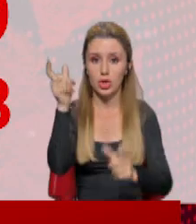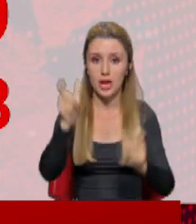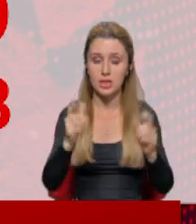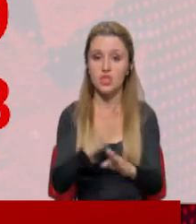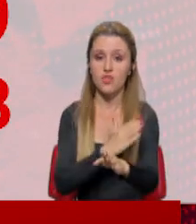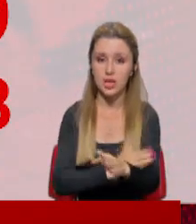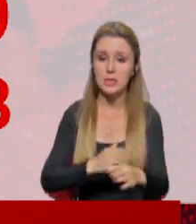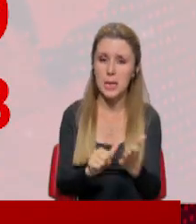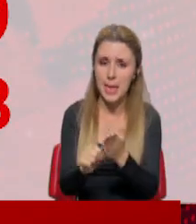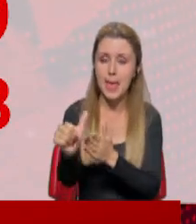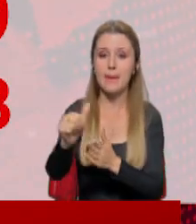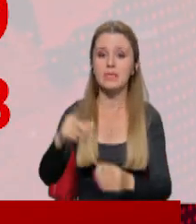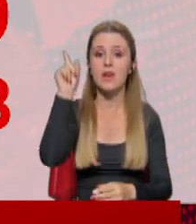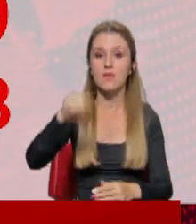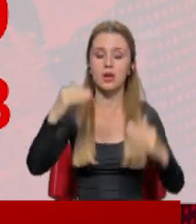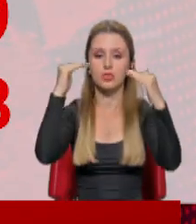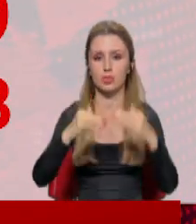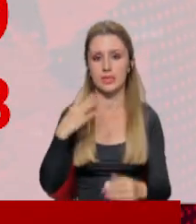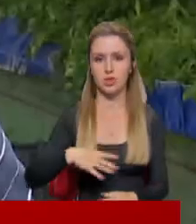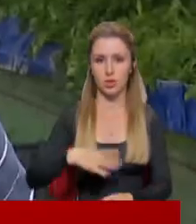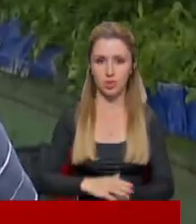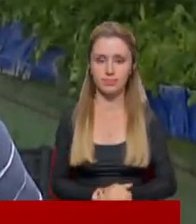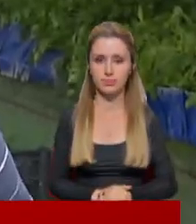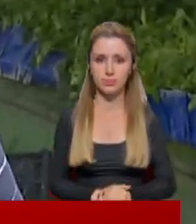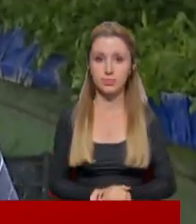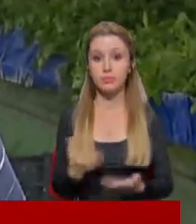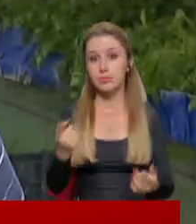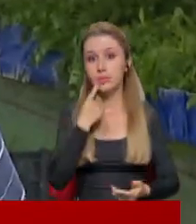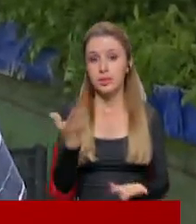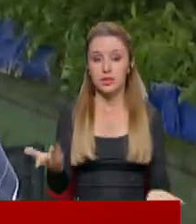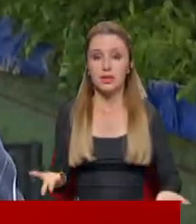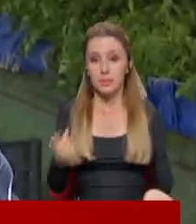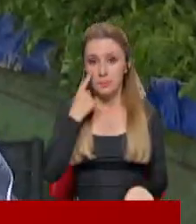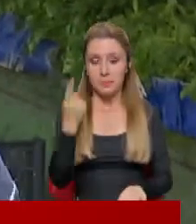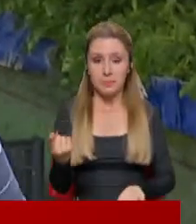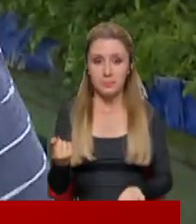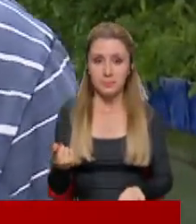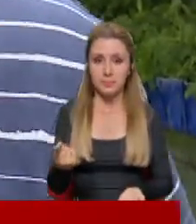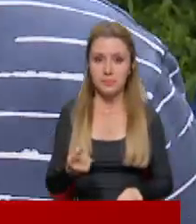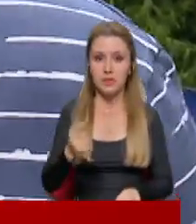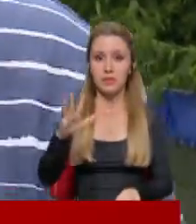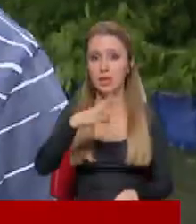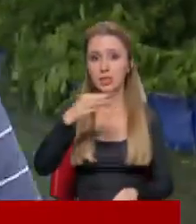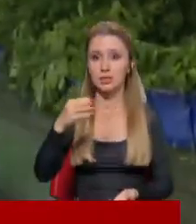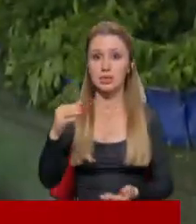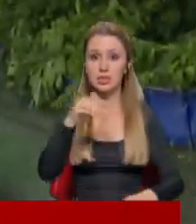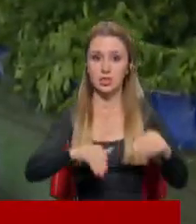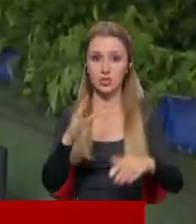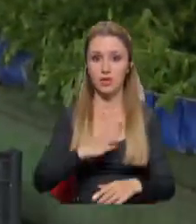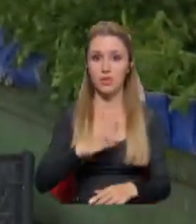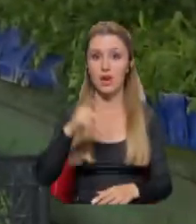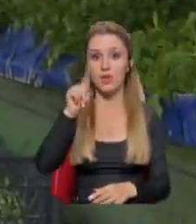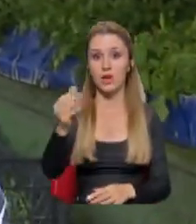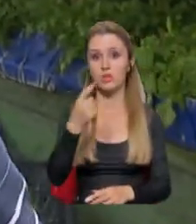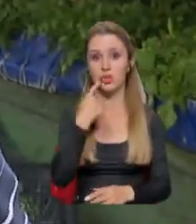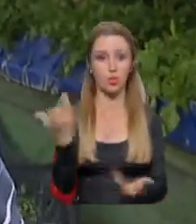En azından vergilerin düşürülmesini istiyor Ben artık neredeyse saçın işte 5 milyon seçim var Buna da biz şey alacağız